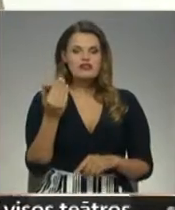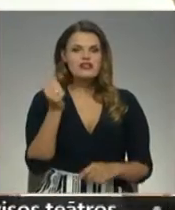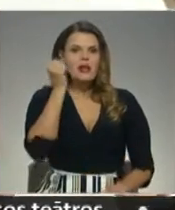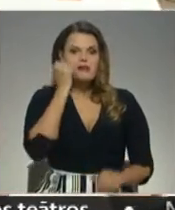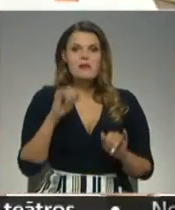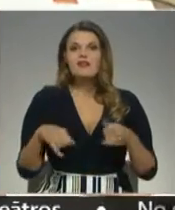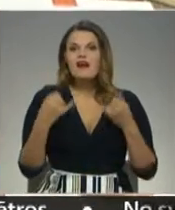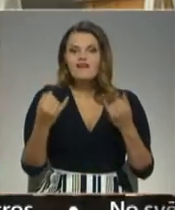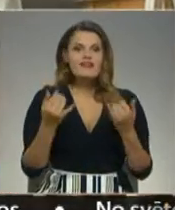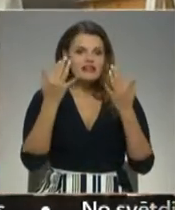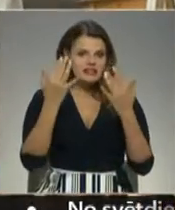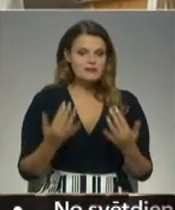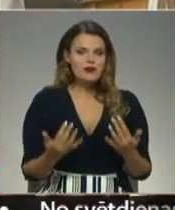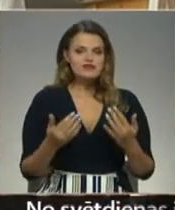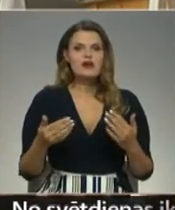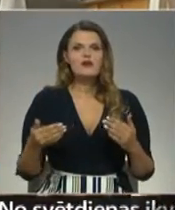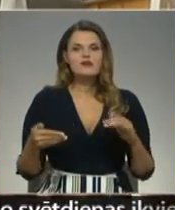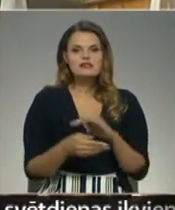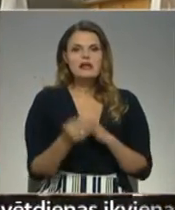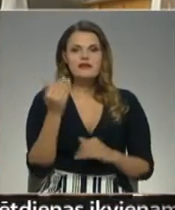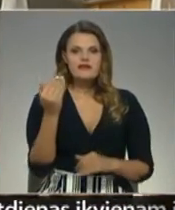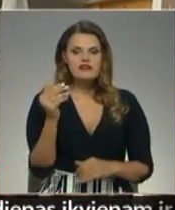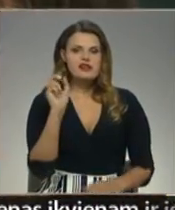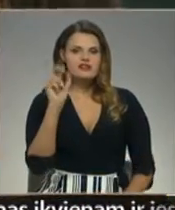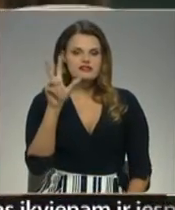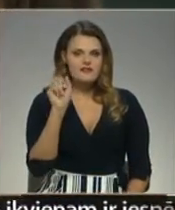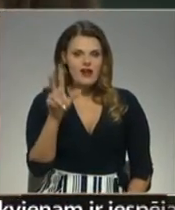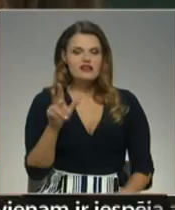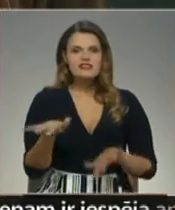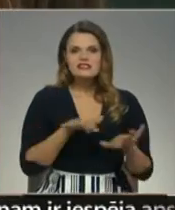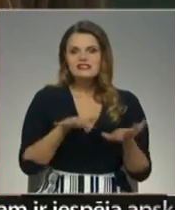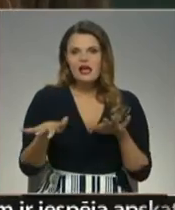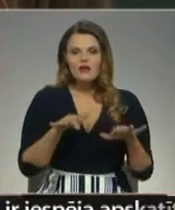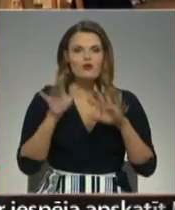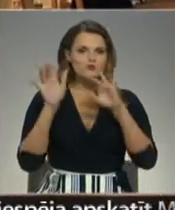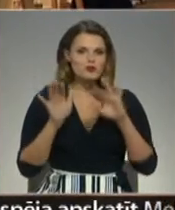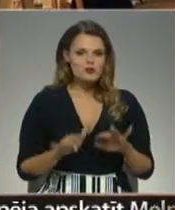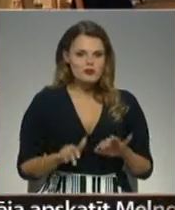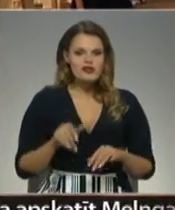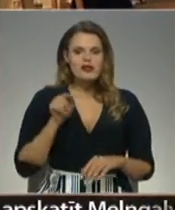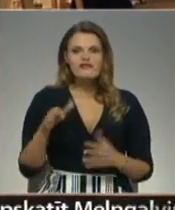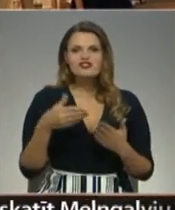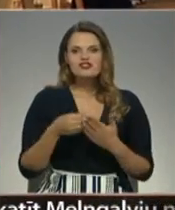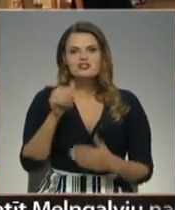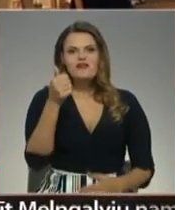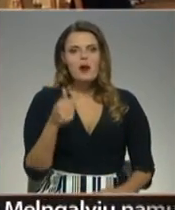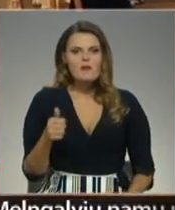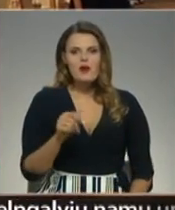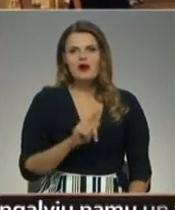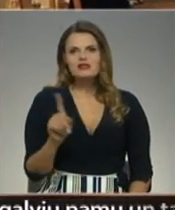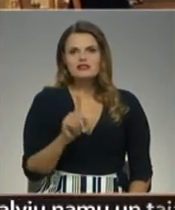piemiņai veltītais pasākums zem Roberta Stārosta zvaigznes sarīkots rudenī. Viņš savā mākslā